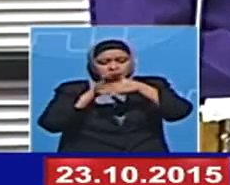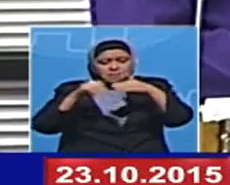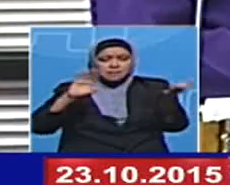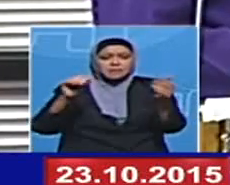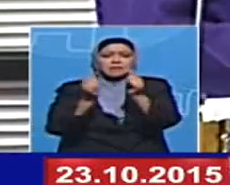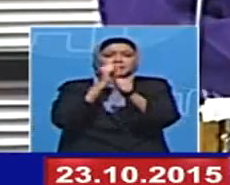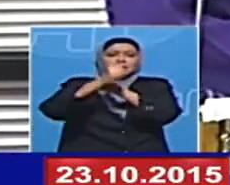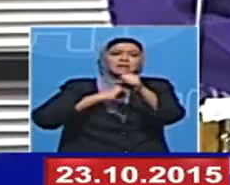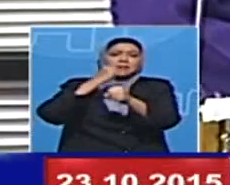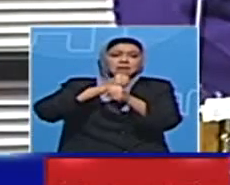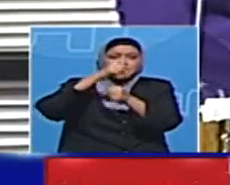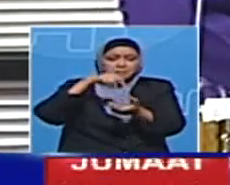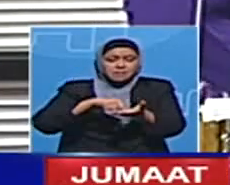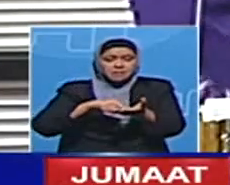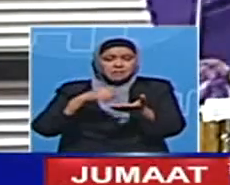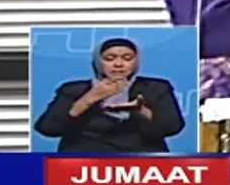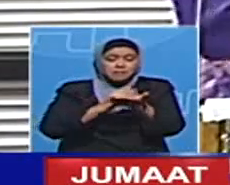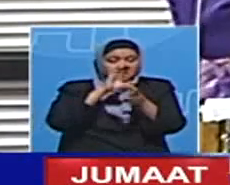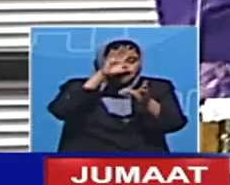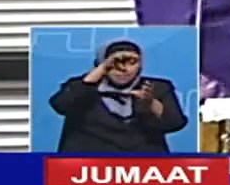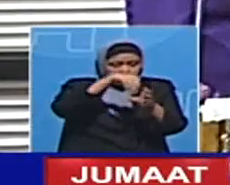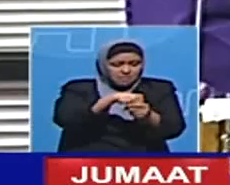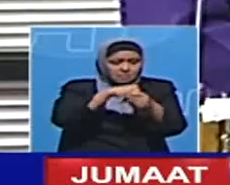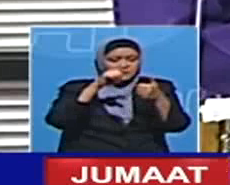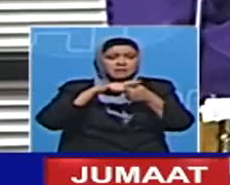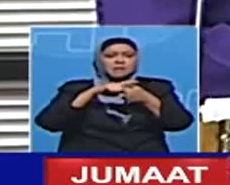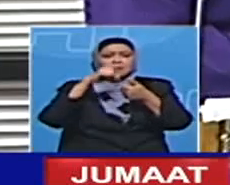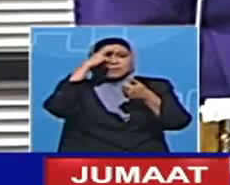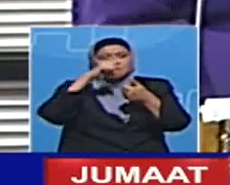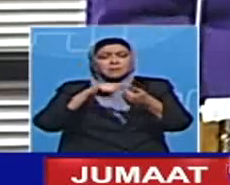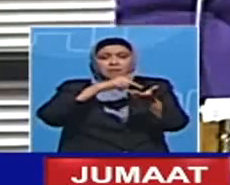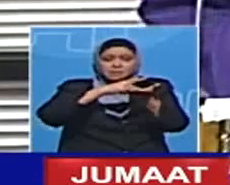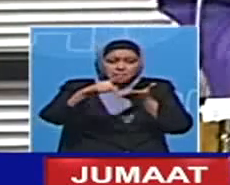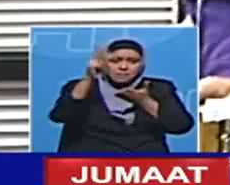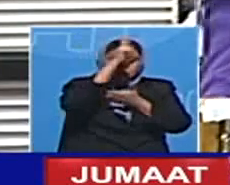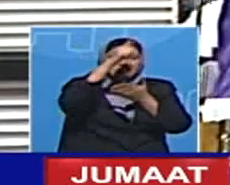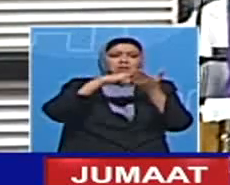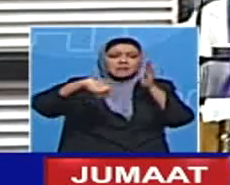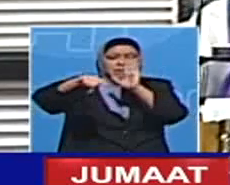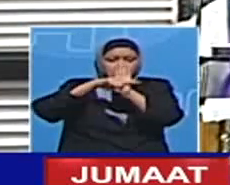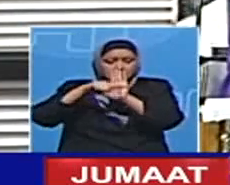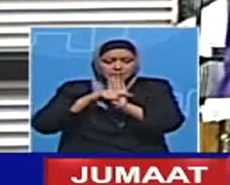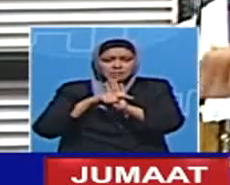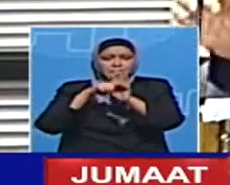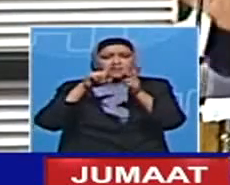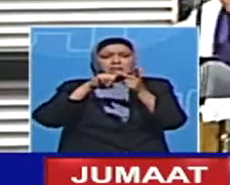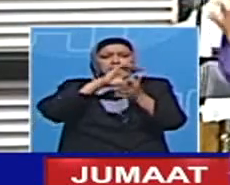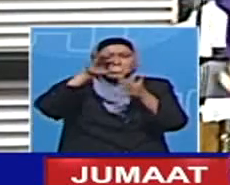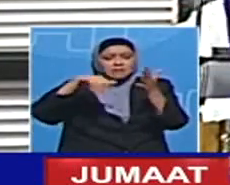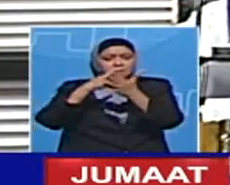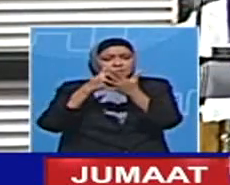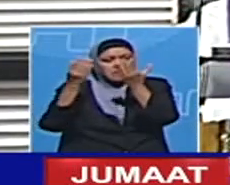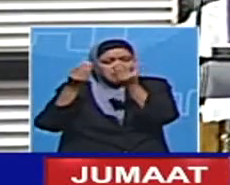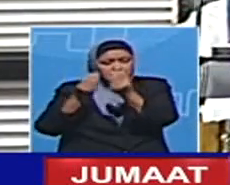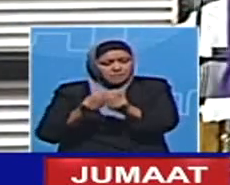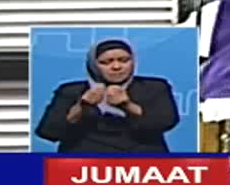2015 dengan mengambil kira unjuran hasil dan pembelajaan kerajaan defisit fiskal kerajaan di jangka mengucup